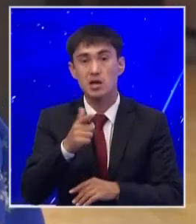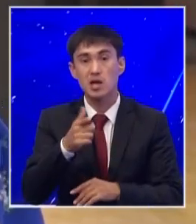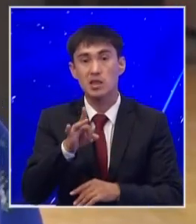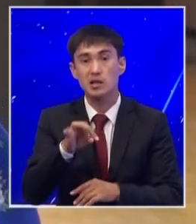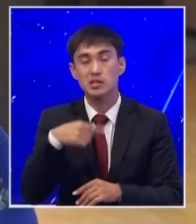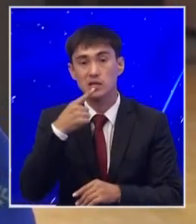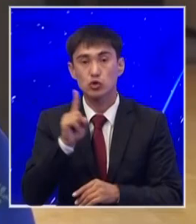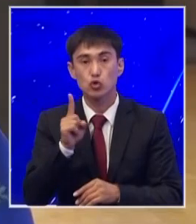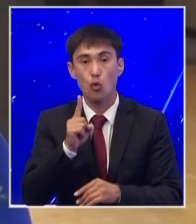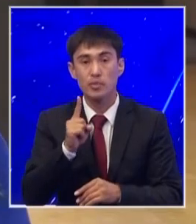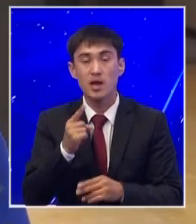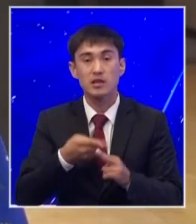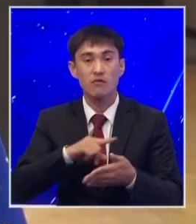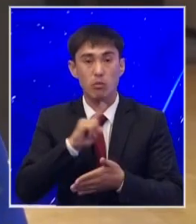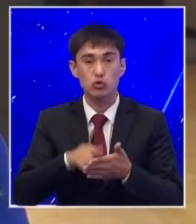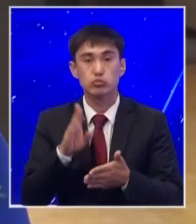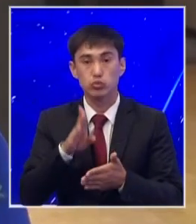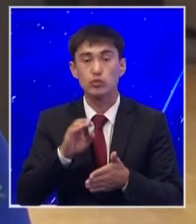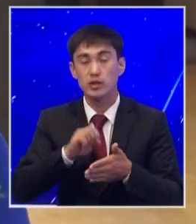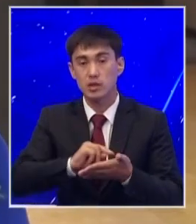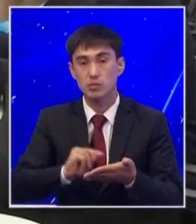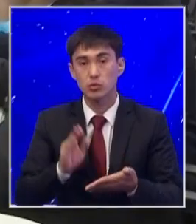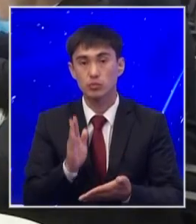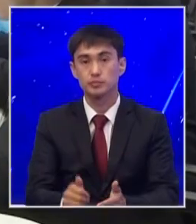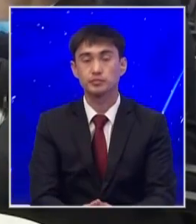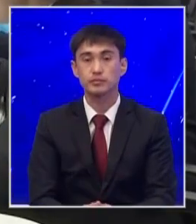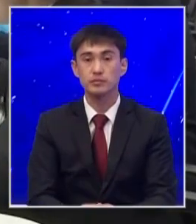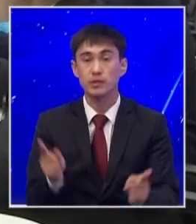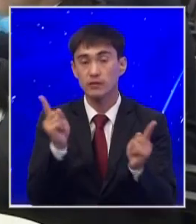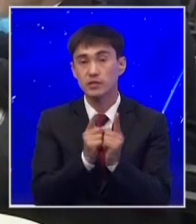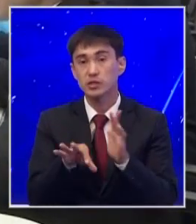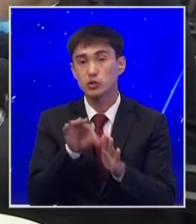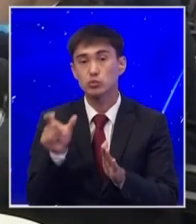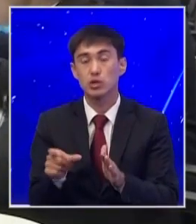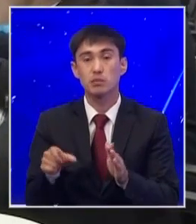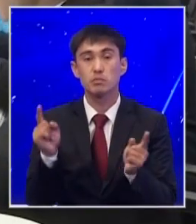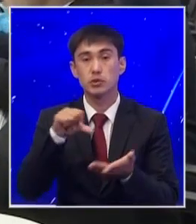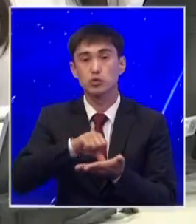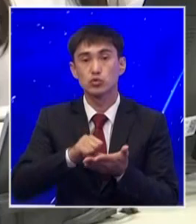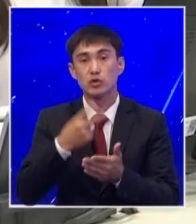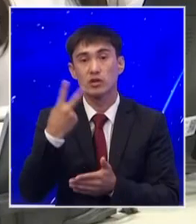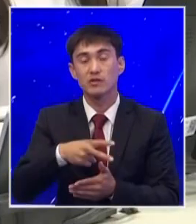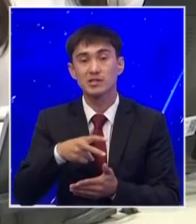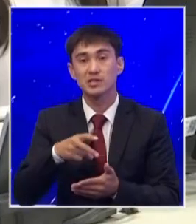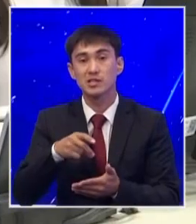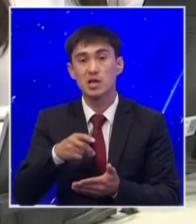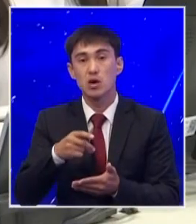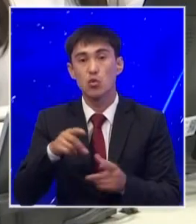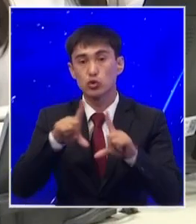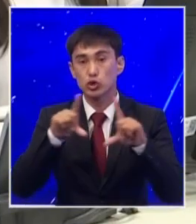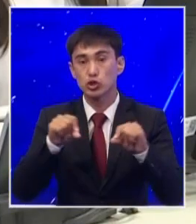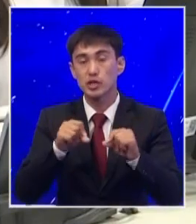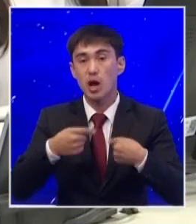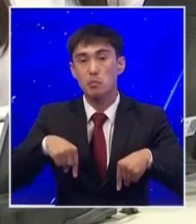Геннадьевич сказал, что этот вопрос возьмет на заметку. На встрече с народным избранником присутствовало около 20 представителей учреждений